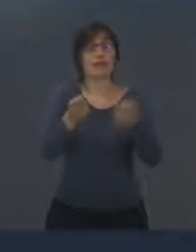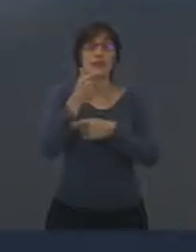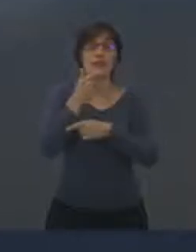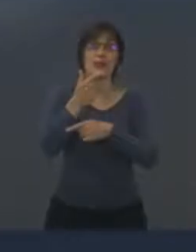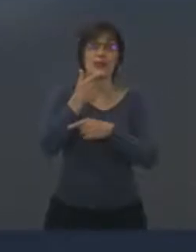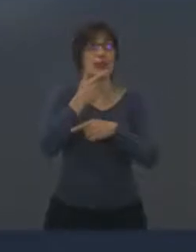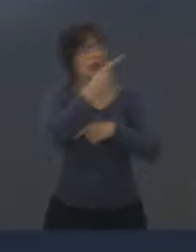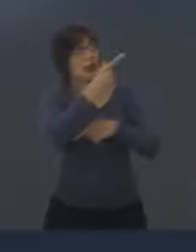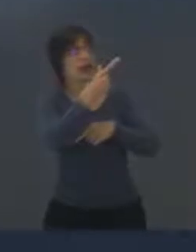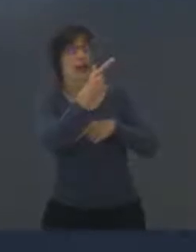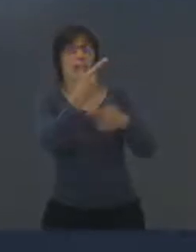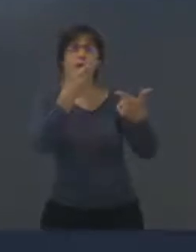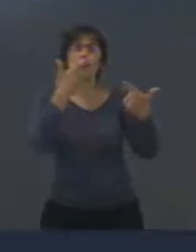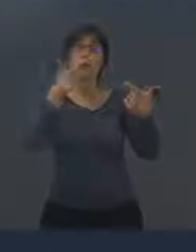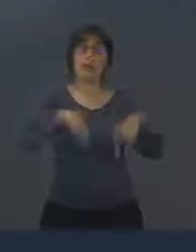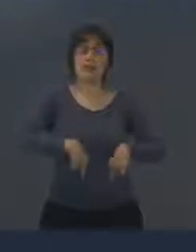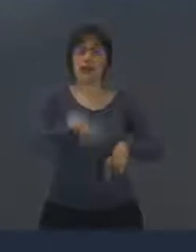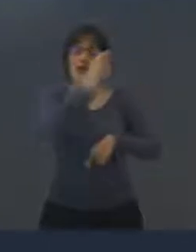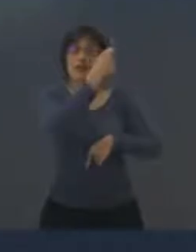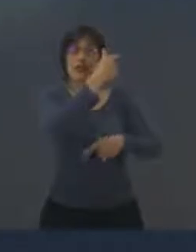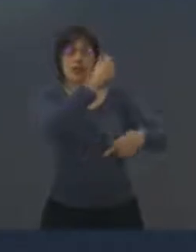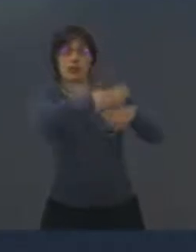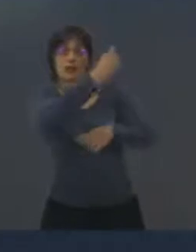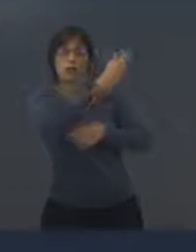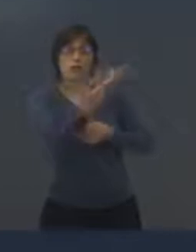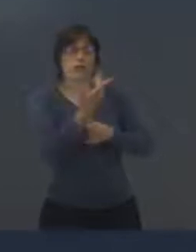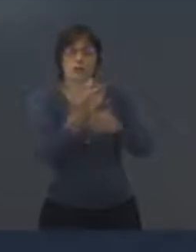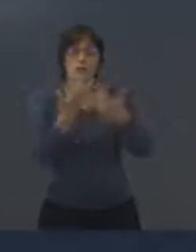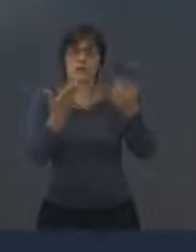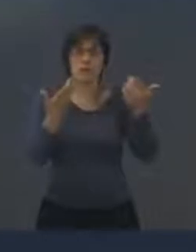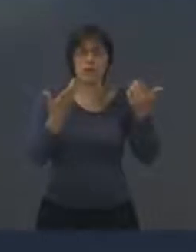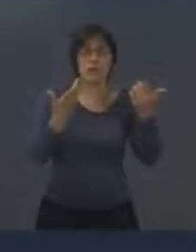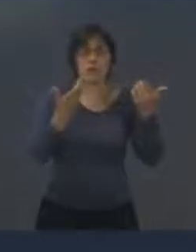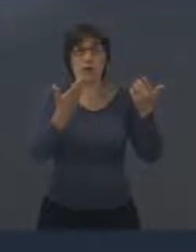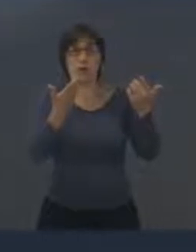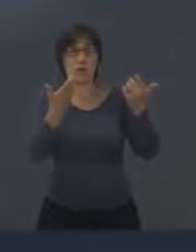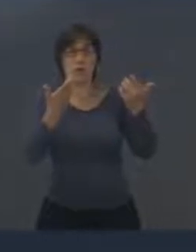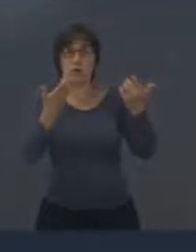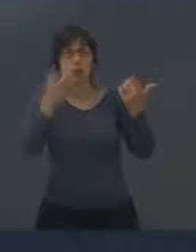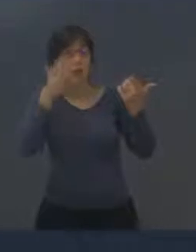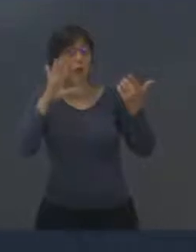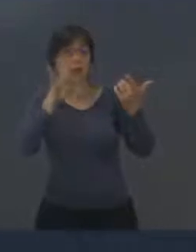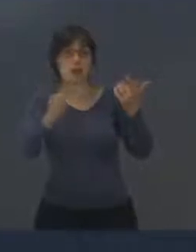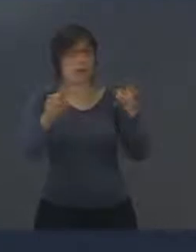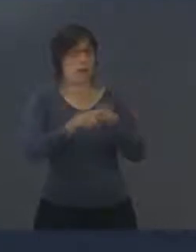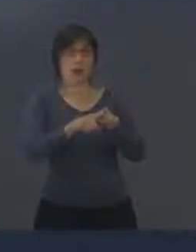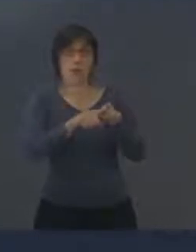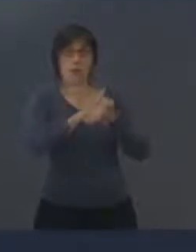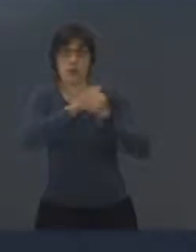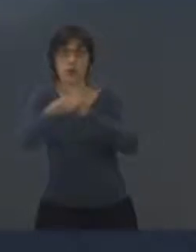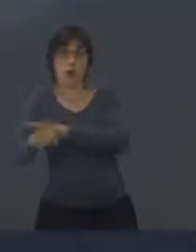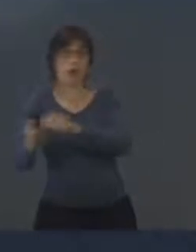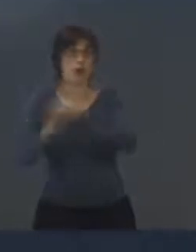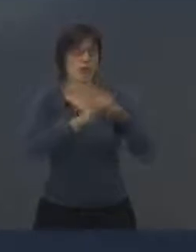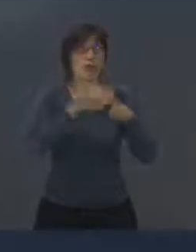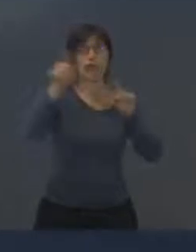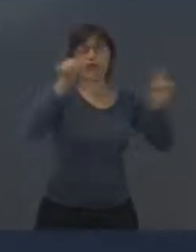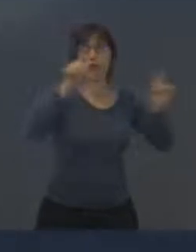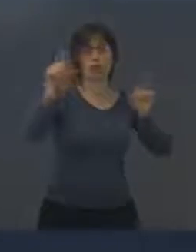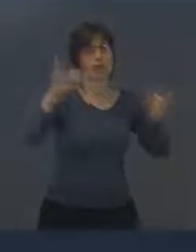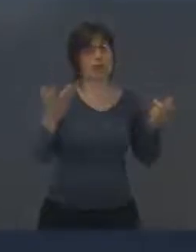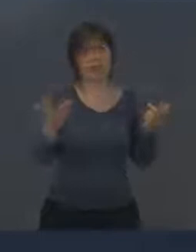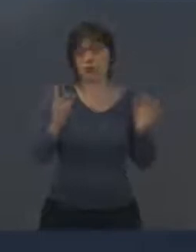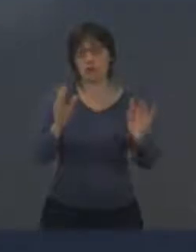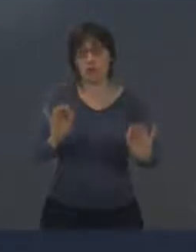Bercy. Toutes les collectivités de droite et de gauche font ce même constat et de ce point de vue-là,